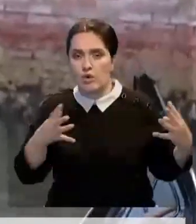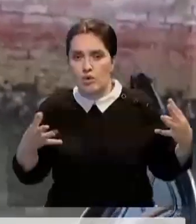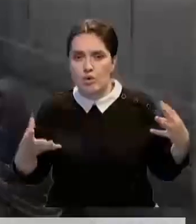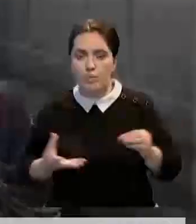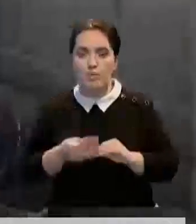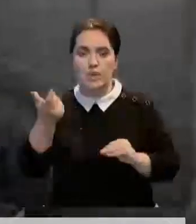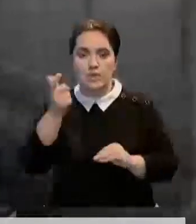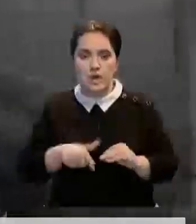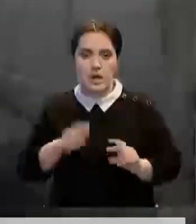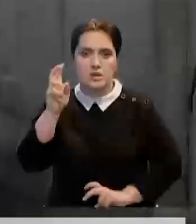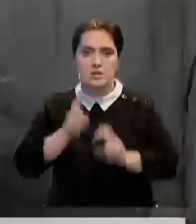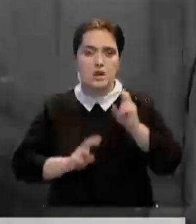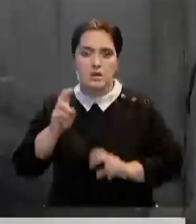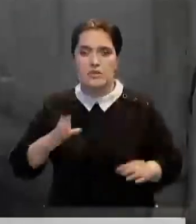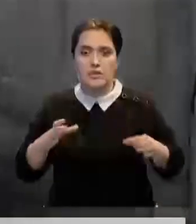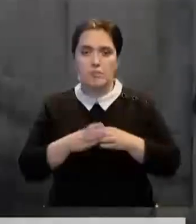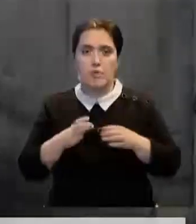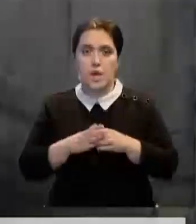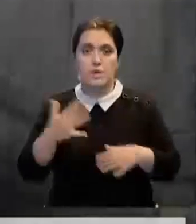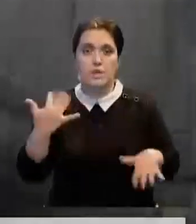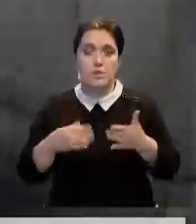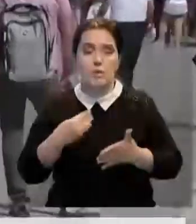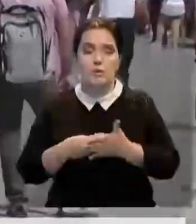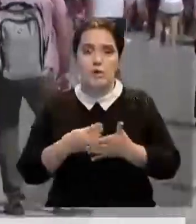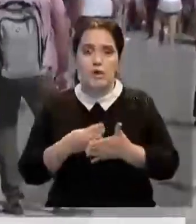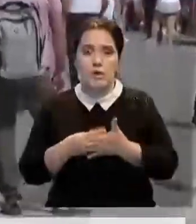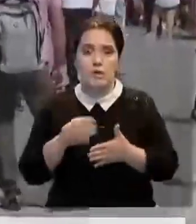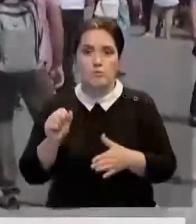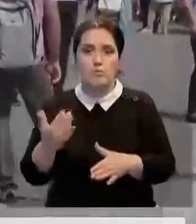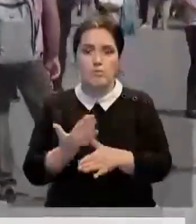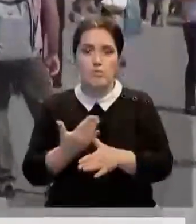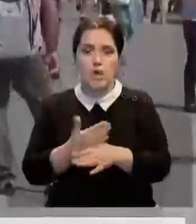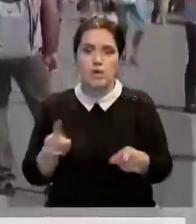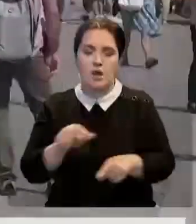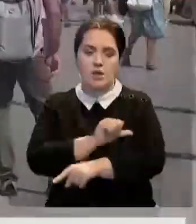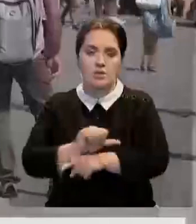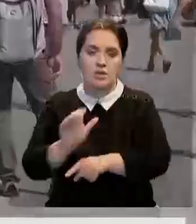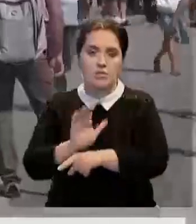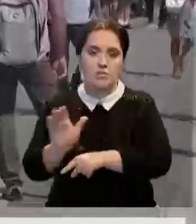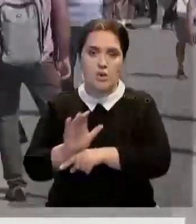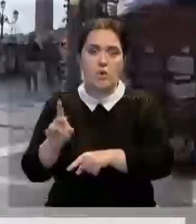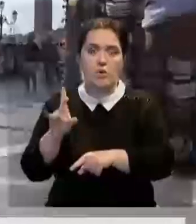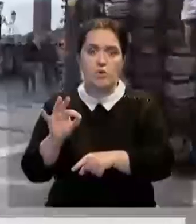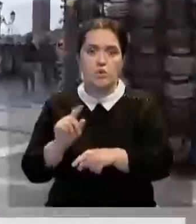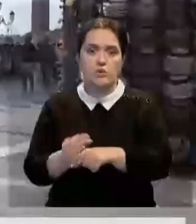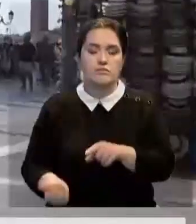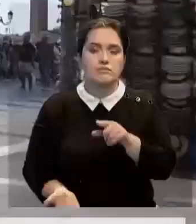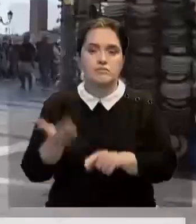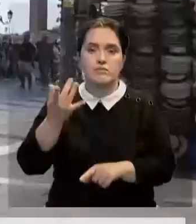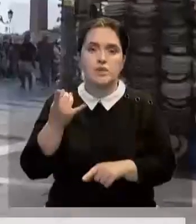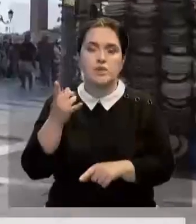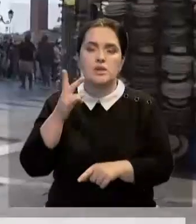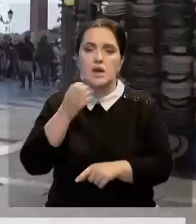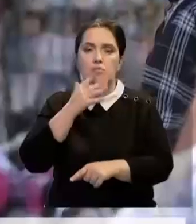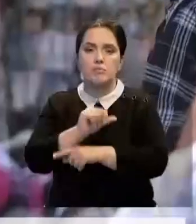итальянской промышленности сказано, что более слабая валюта может помочь развитию экспорта, но одновременно повысит цены на импортные